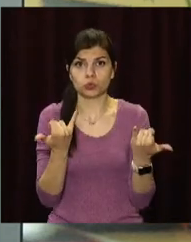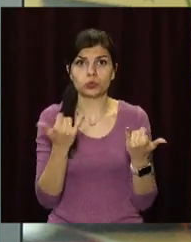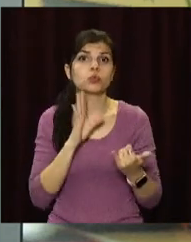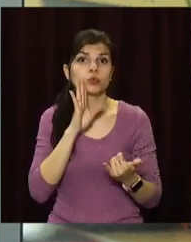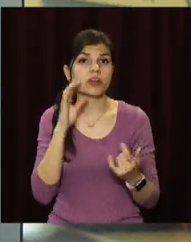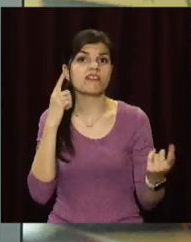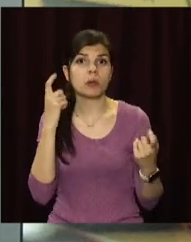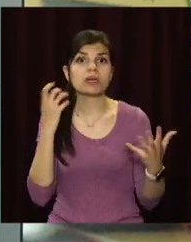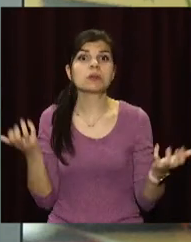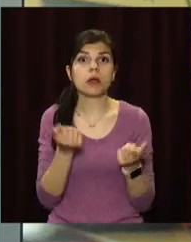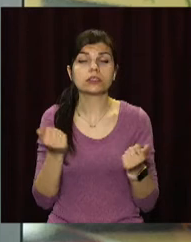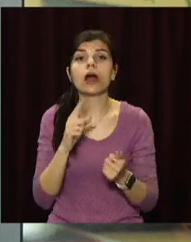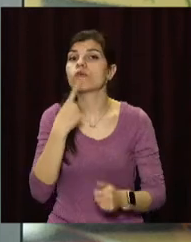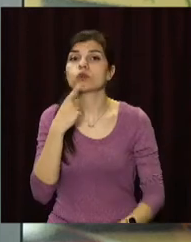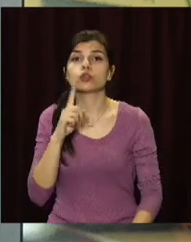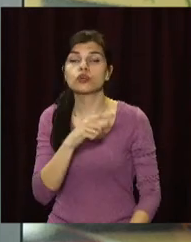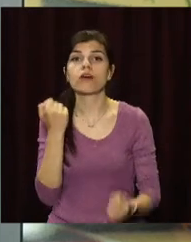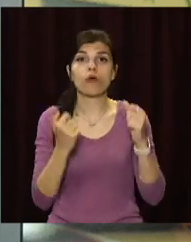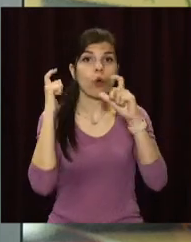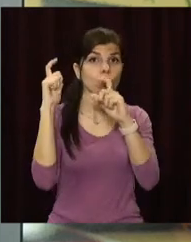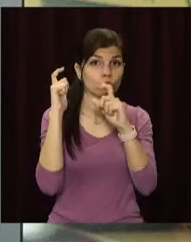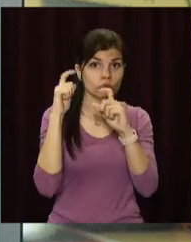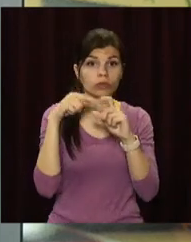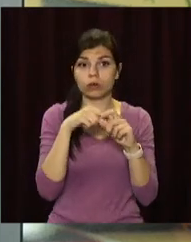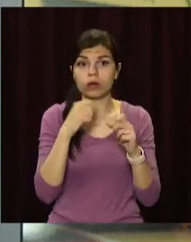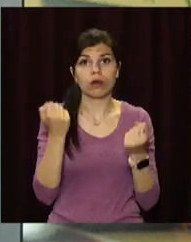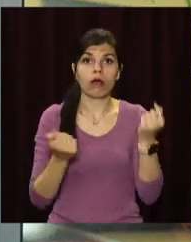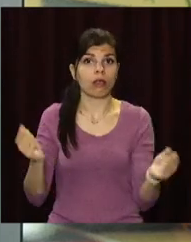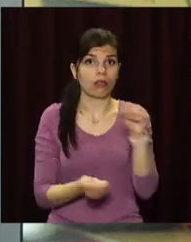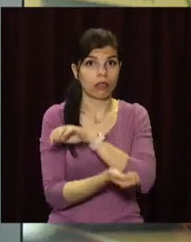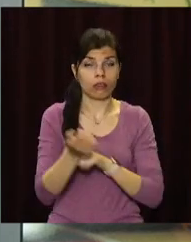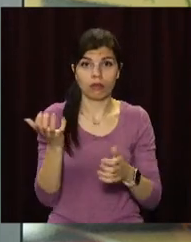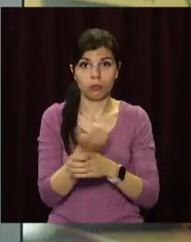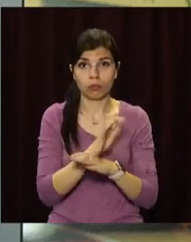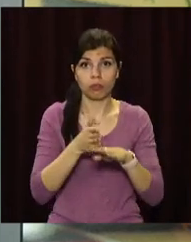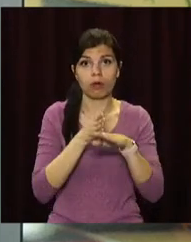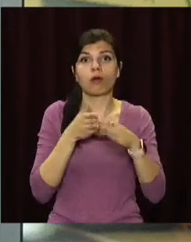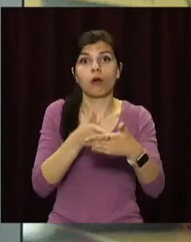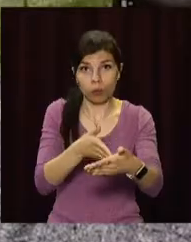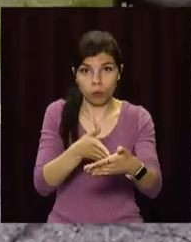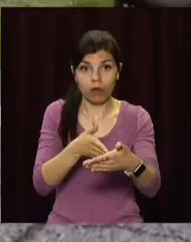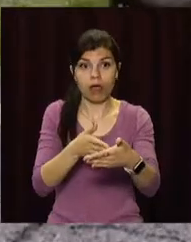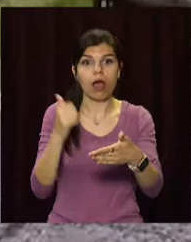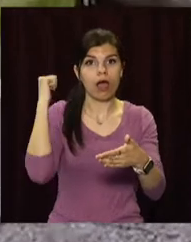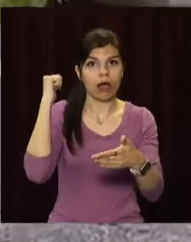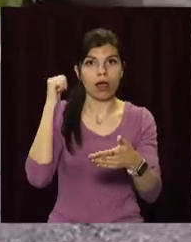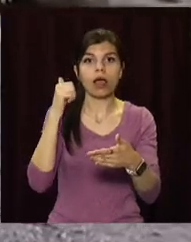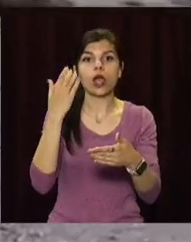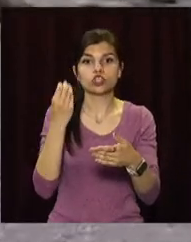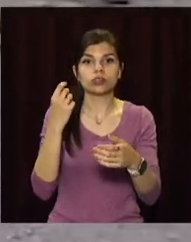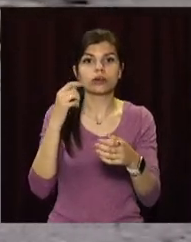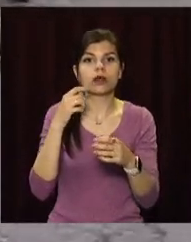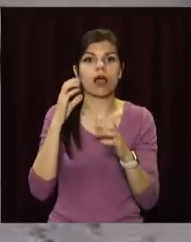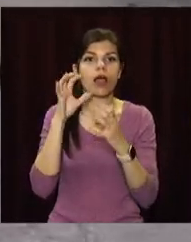За інформацією рятувальників, водій вантажного автомобіля ДАВ не впорався з керуванням та в'їхав в опору. Слідом за ним рухався рейсовий